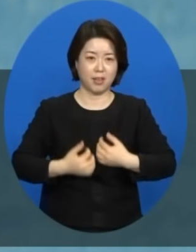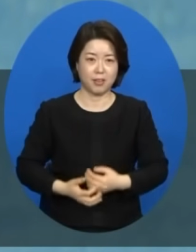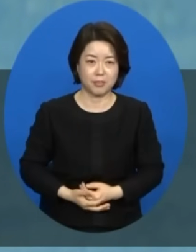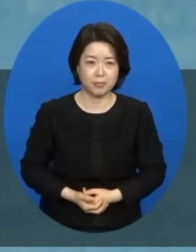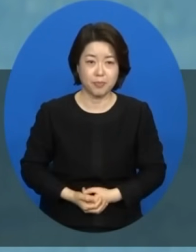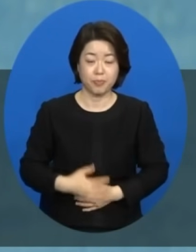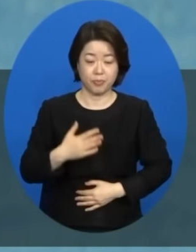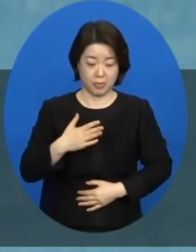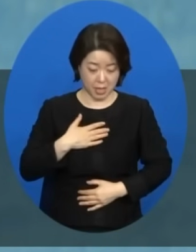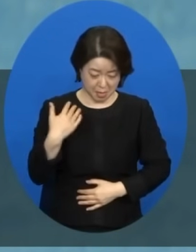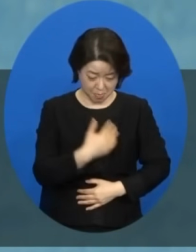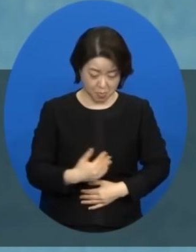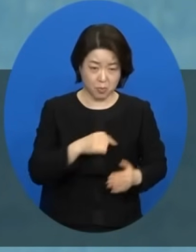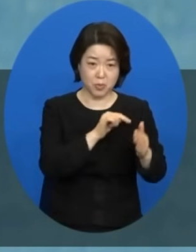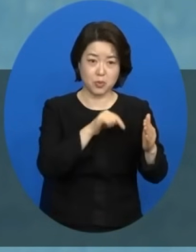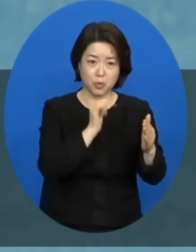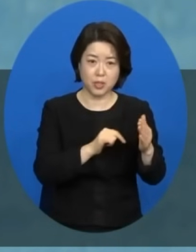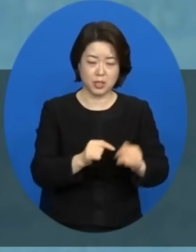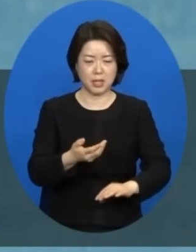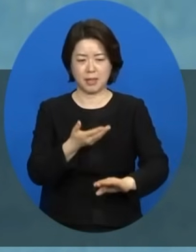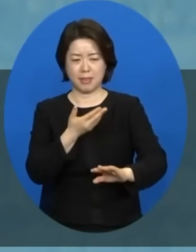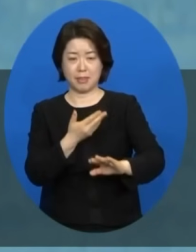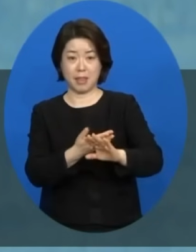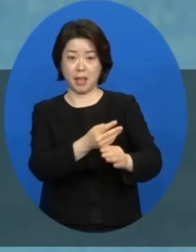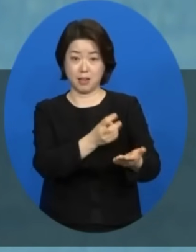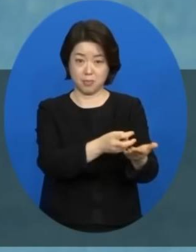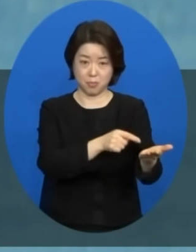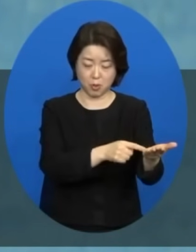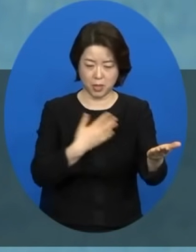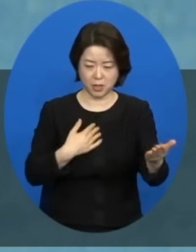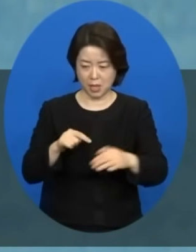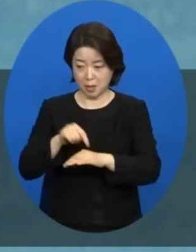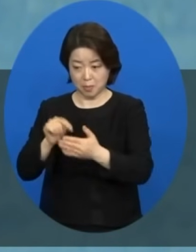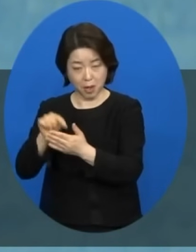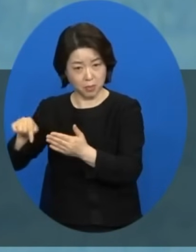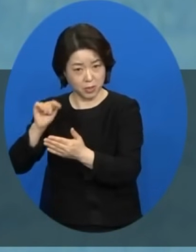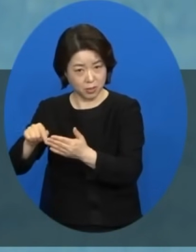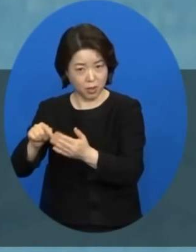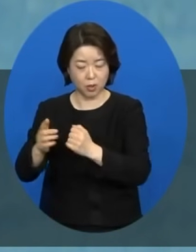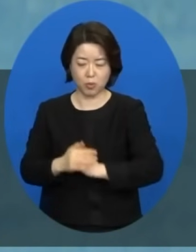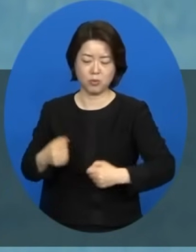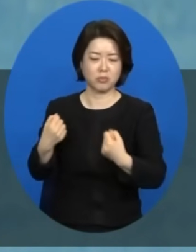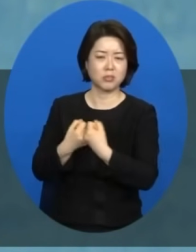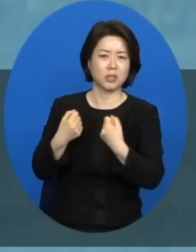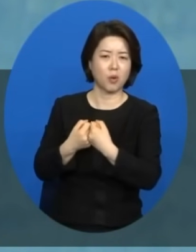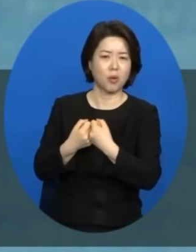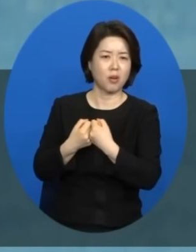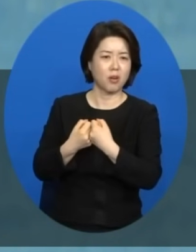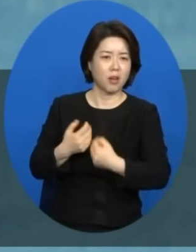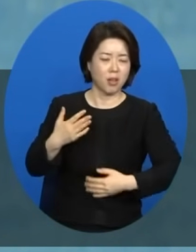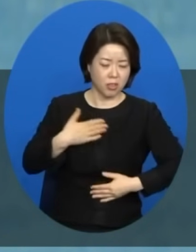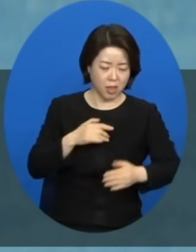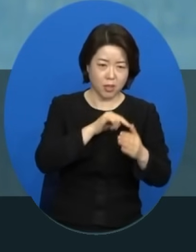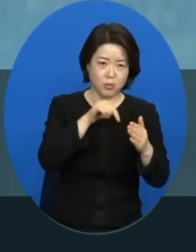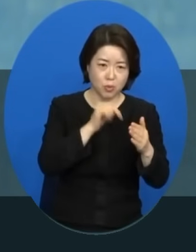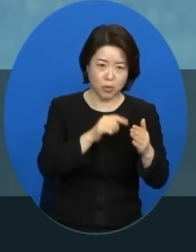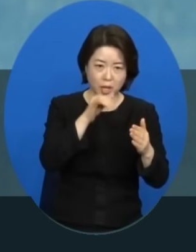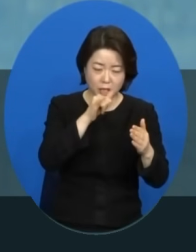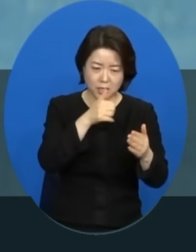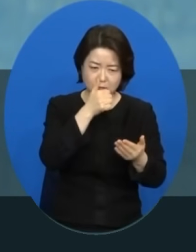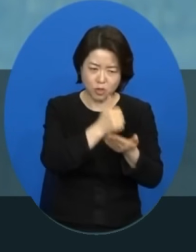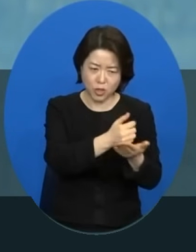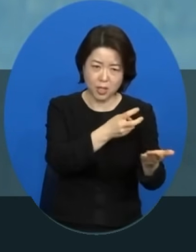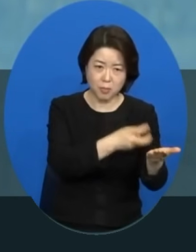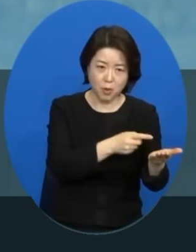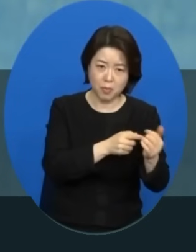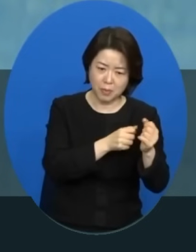내 지체 속에서 한 다른 법이 내 마음의 법과 싸워 내 지체 속에 있는 죄의 법으로 나를 사로잡는다. 아까